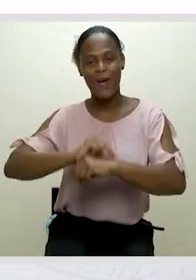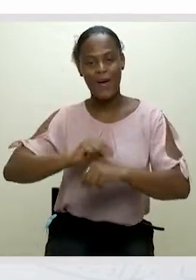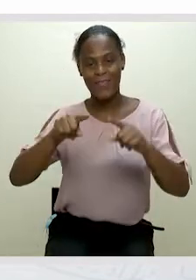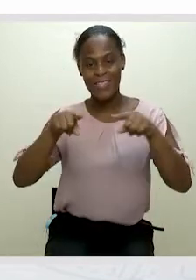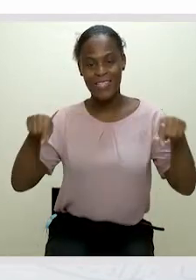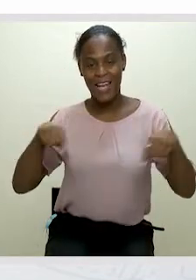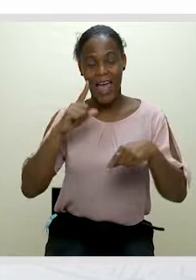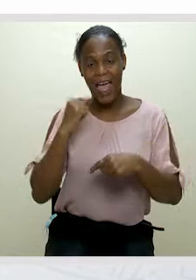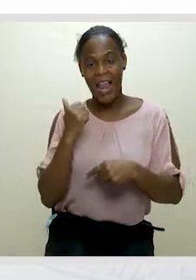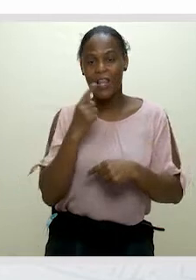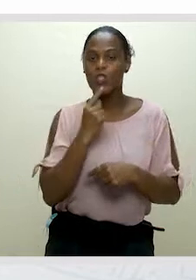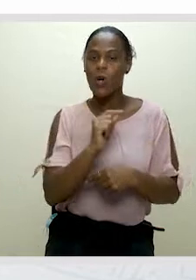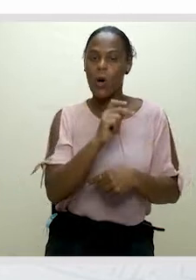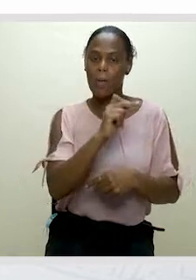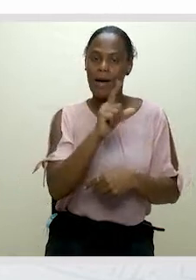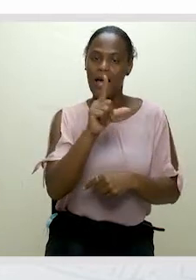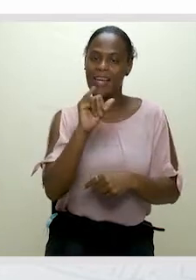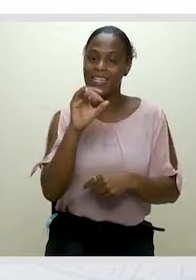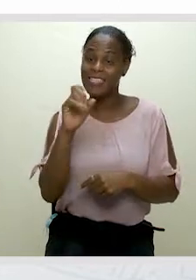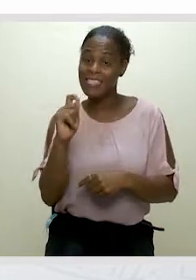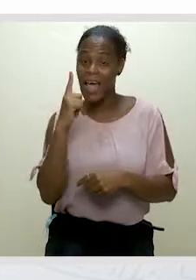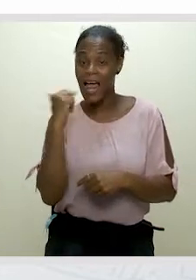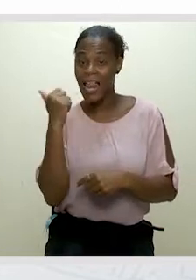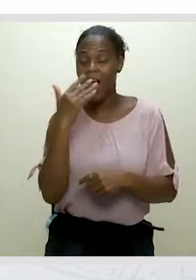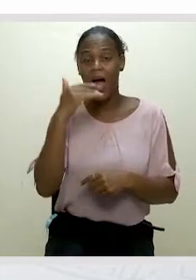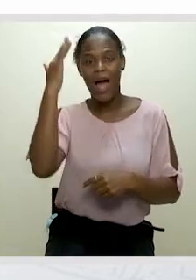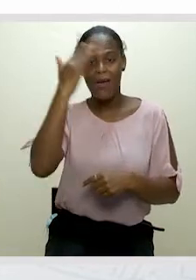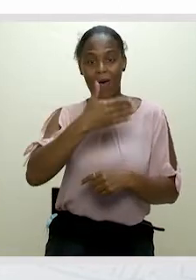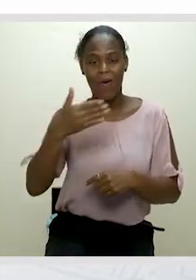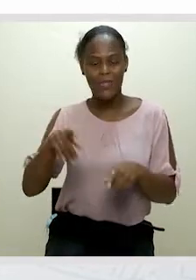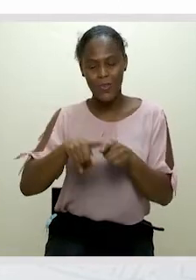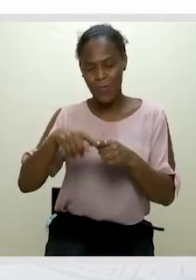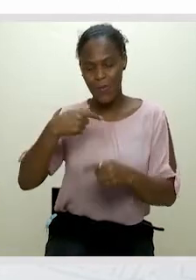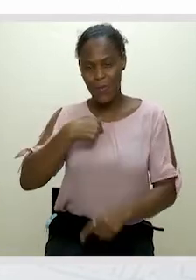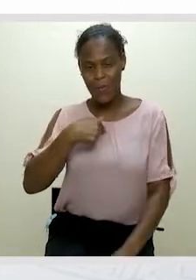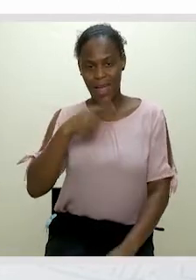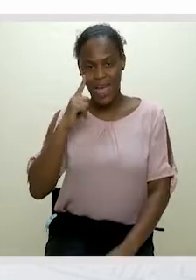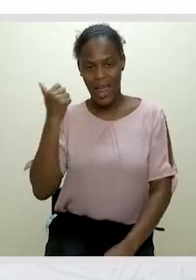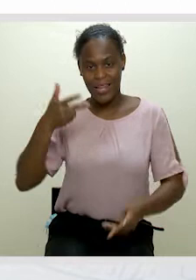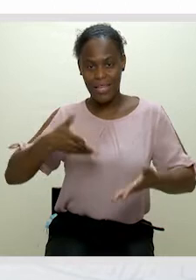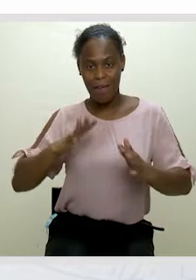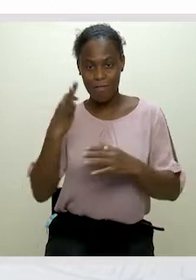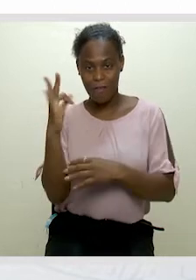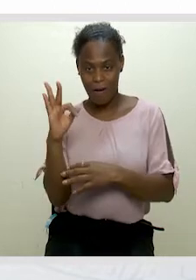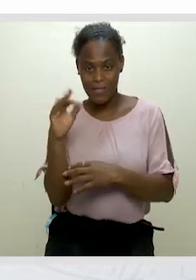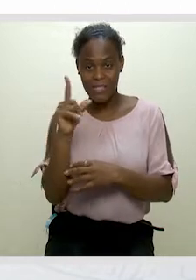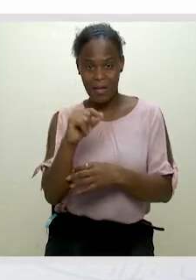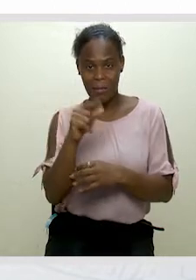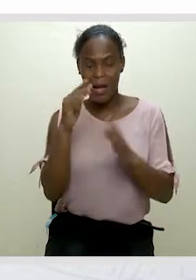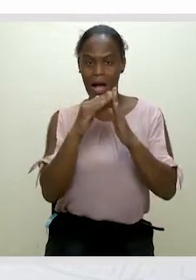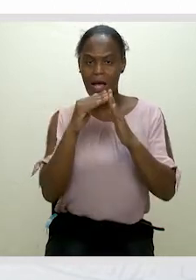s'appelle Alice et elle a 11 ans comme moi. Elle est française et elle habite à